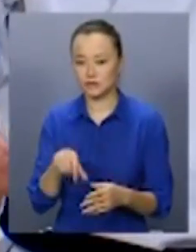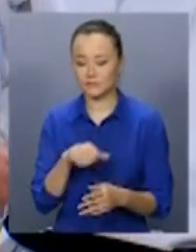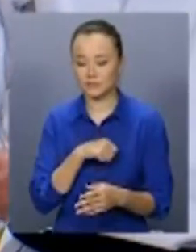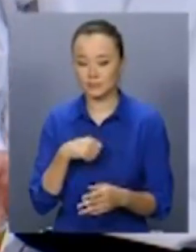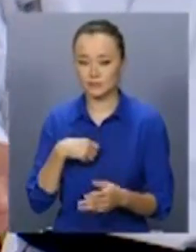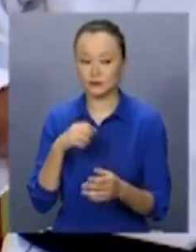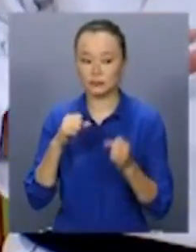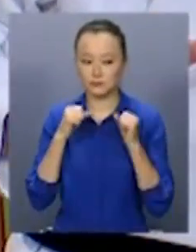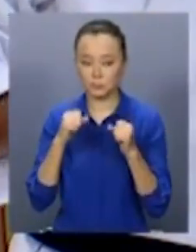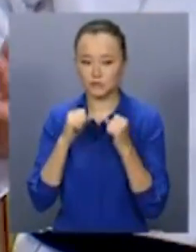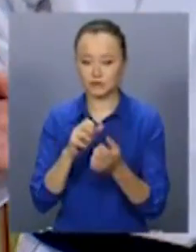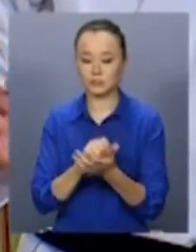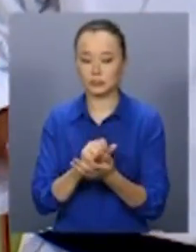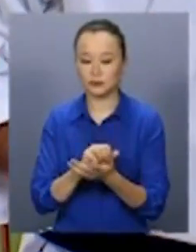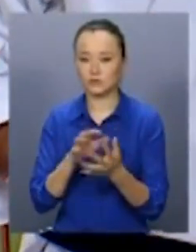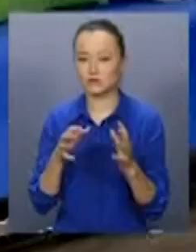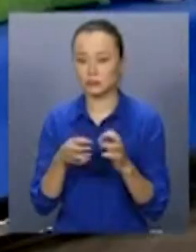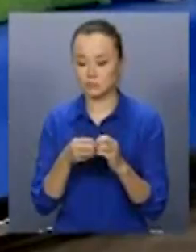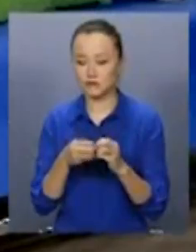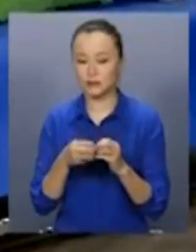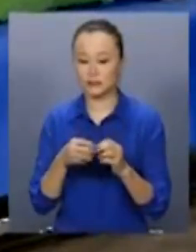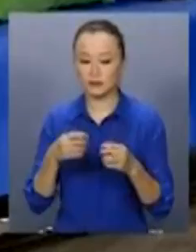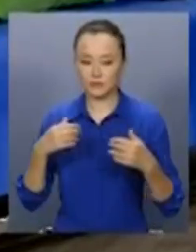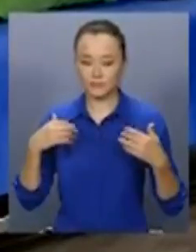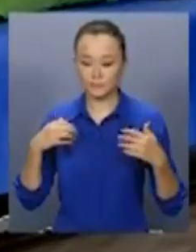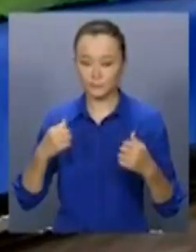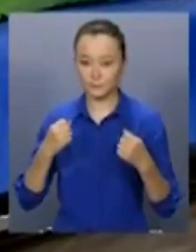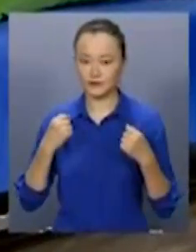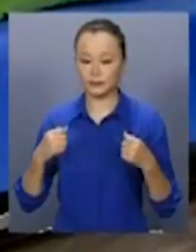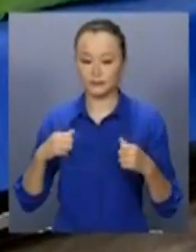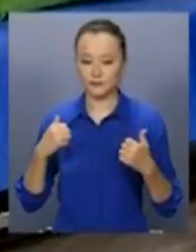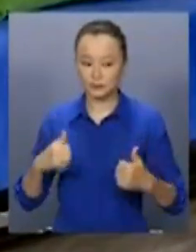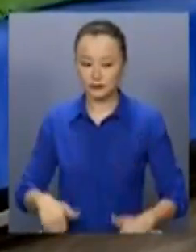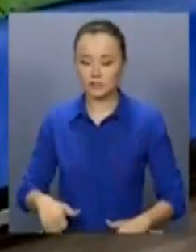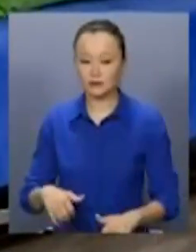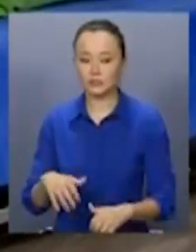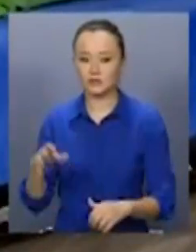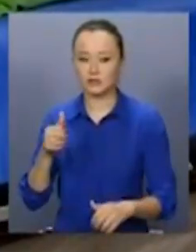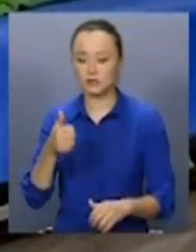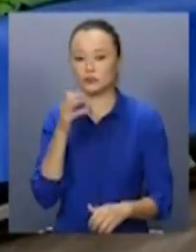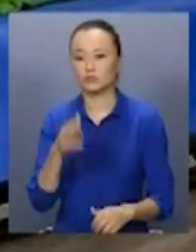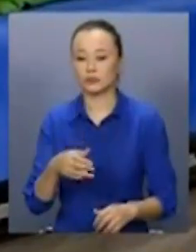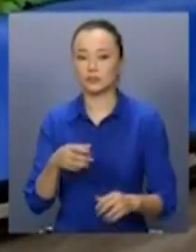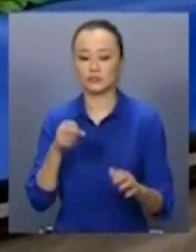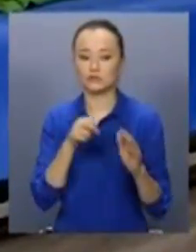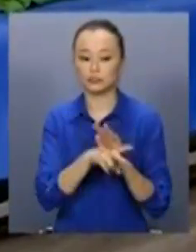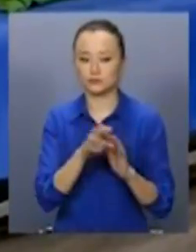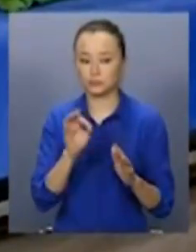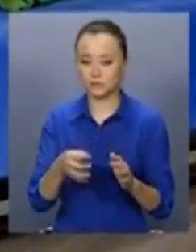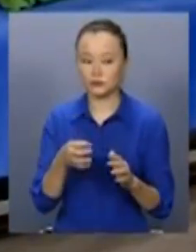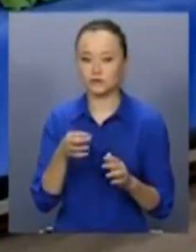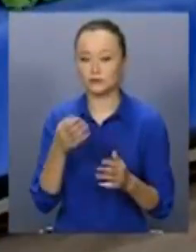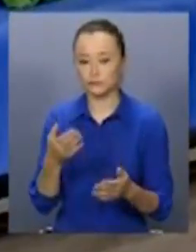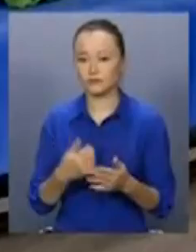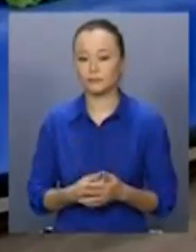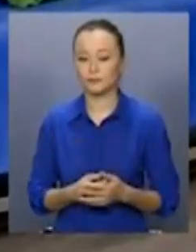спортын займасы, общий физикаға фатуат өтпейміз, физикалық жағдай жақсы болса, ол қашып құтылғанда дұрыс есеп.